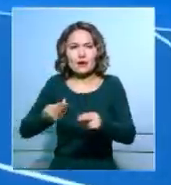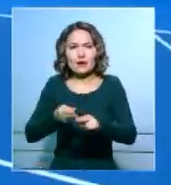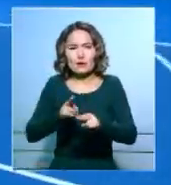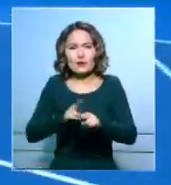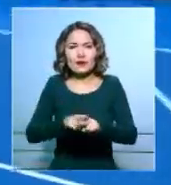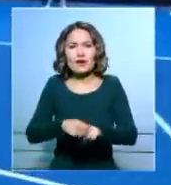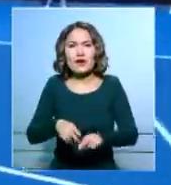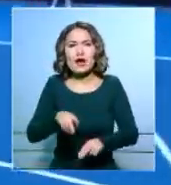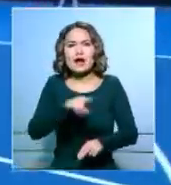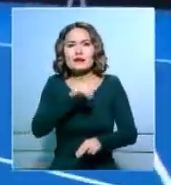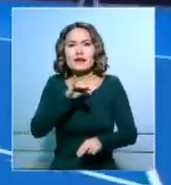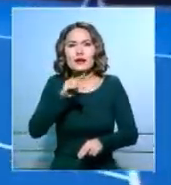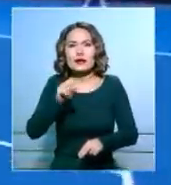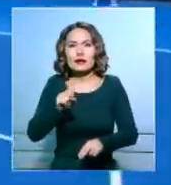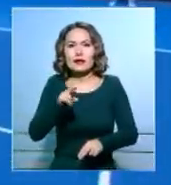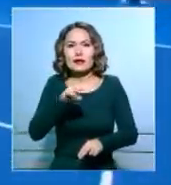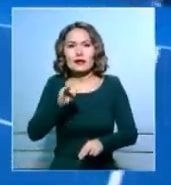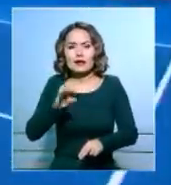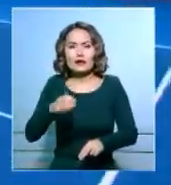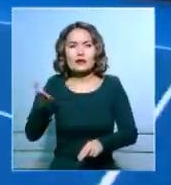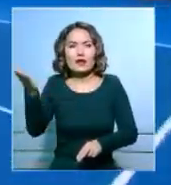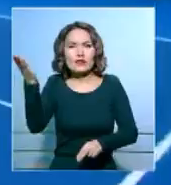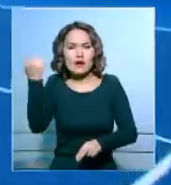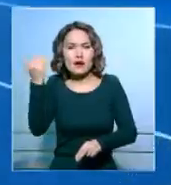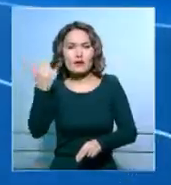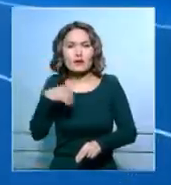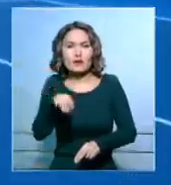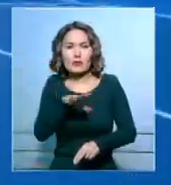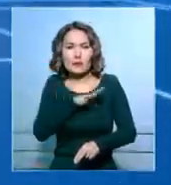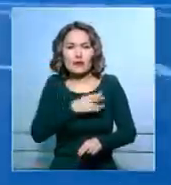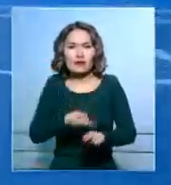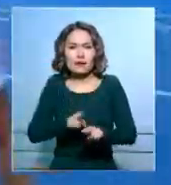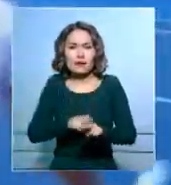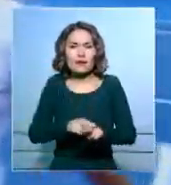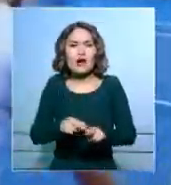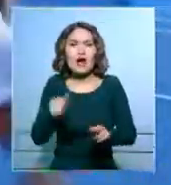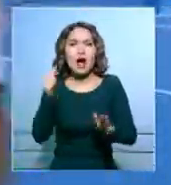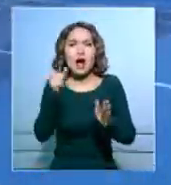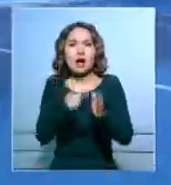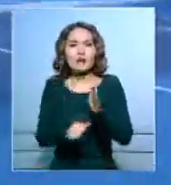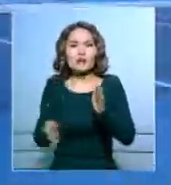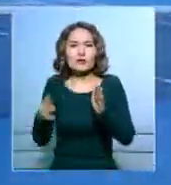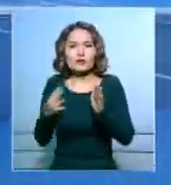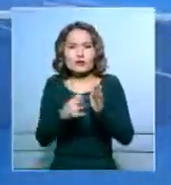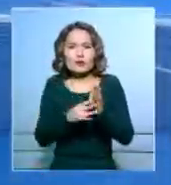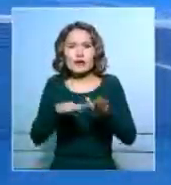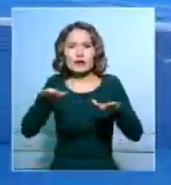бұл дәрежеге Зарина Диас лайық болған еді. Бірақ байрақты бәсекеден кейін оның көрсеткіштері